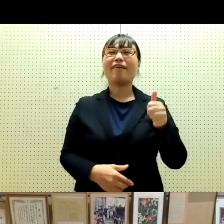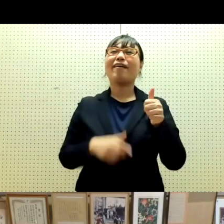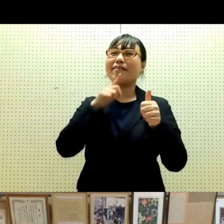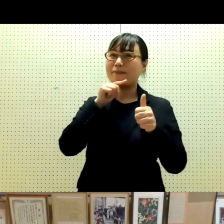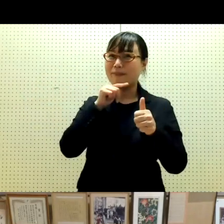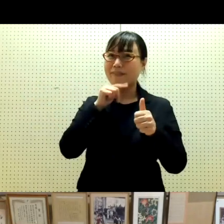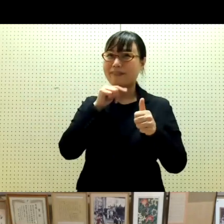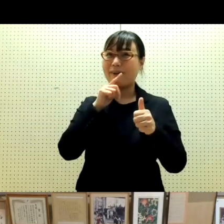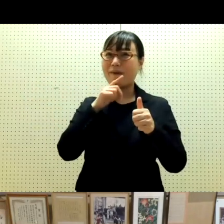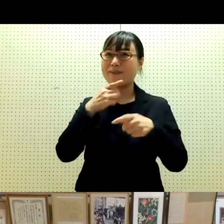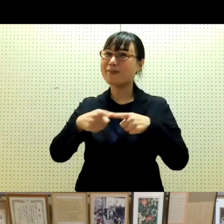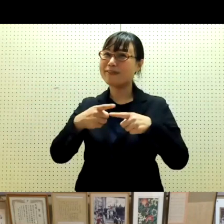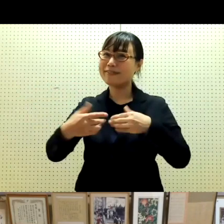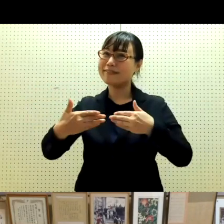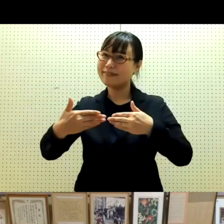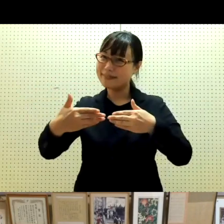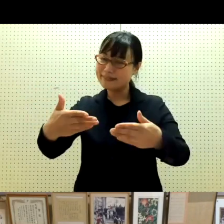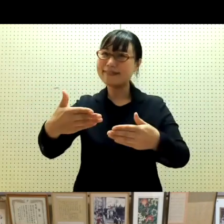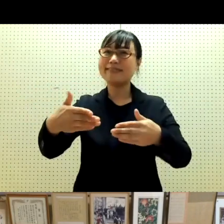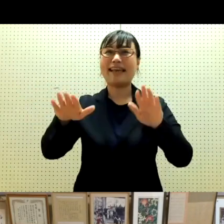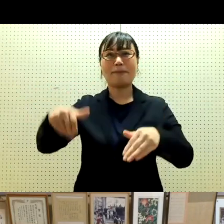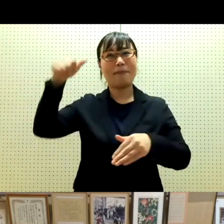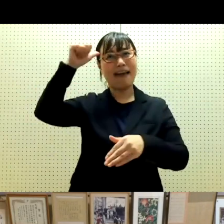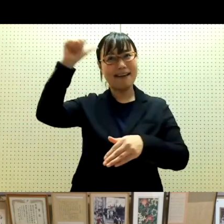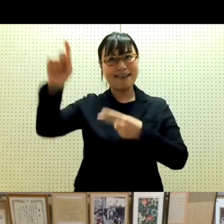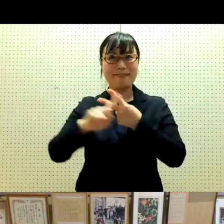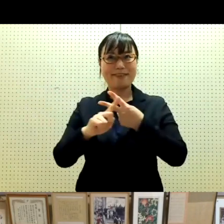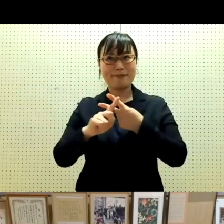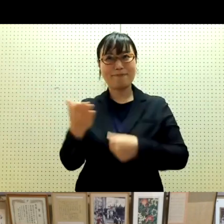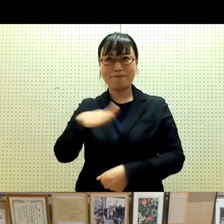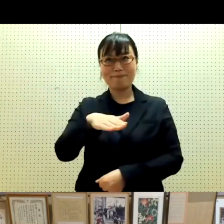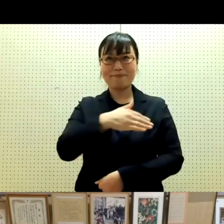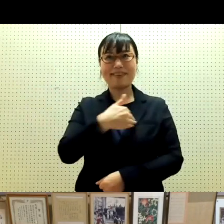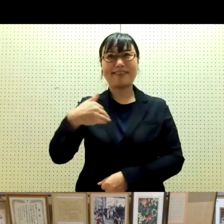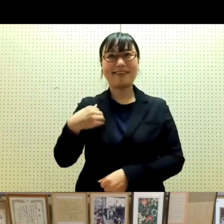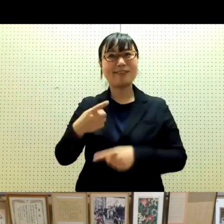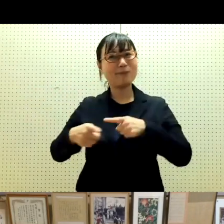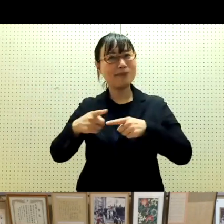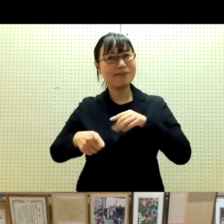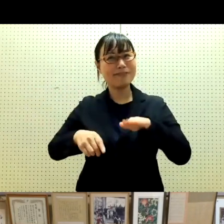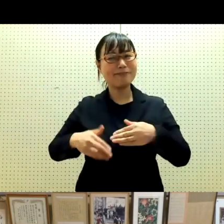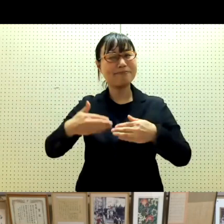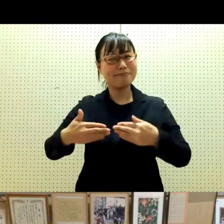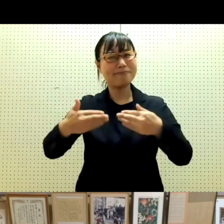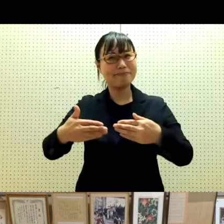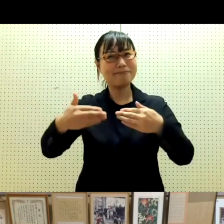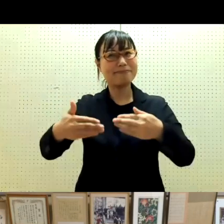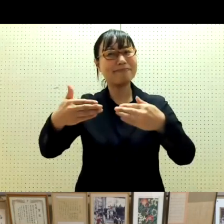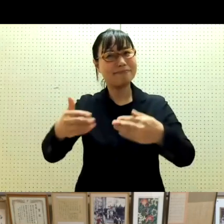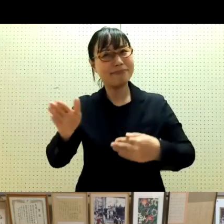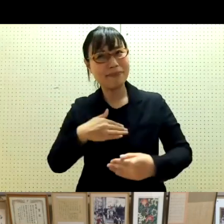まで使えているということがよく分かりました。スモールステップでの指導や先生とのメッセージのやり取り